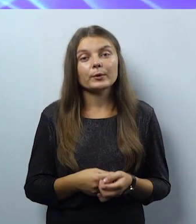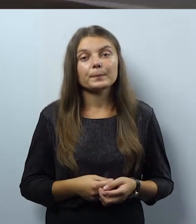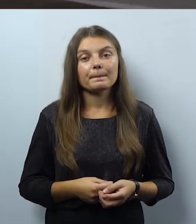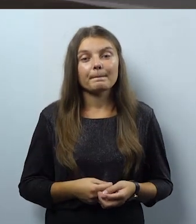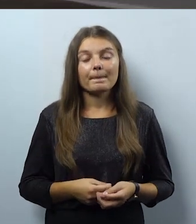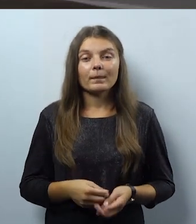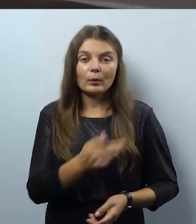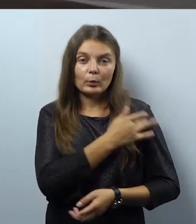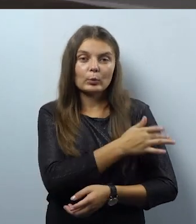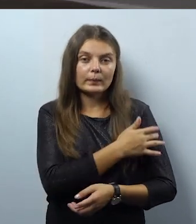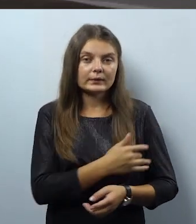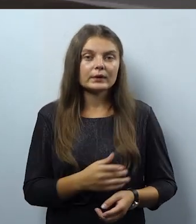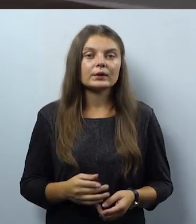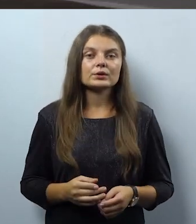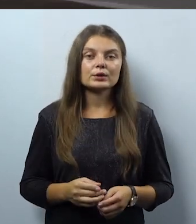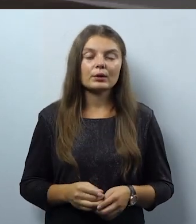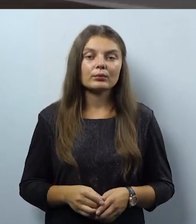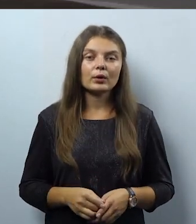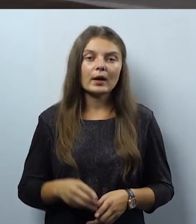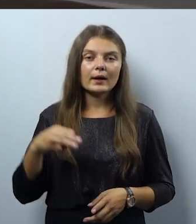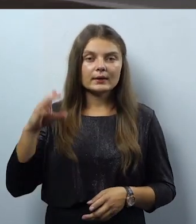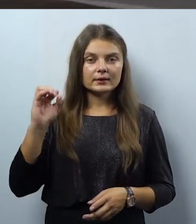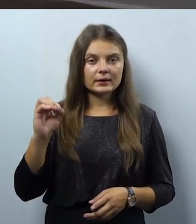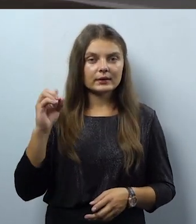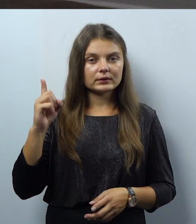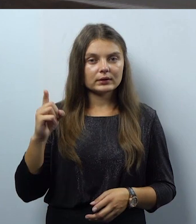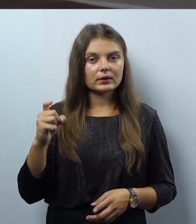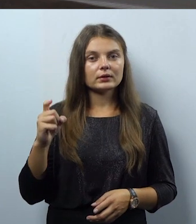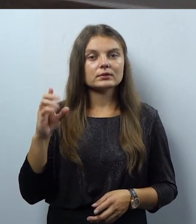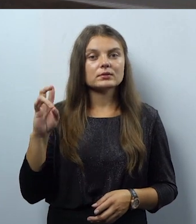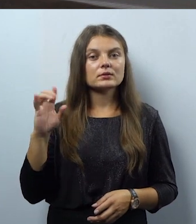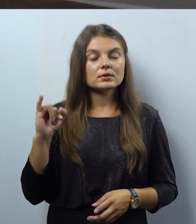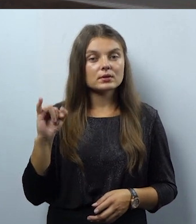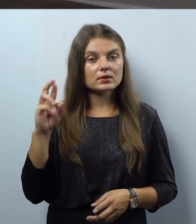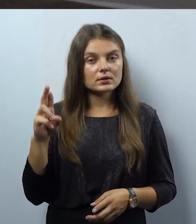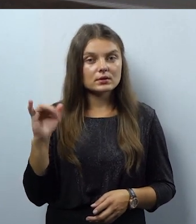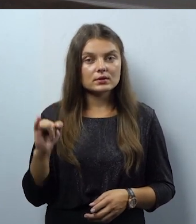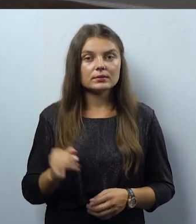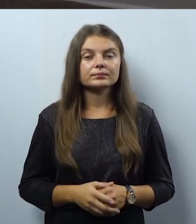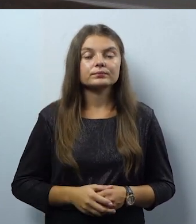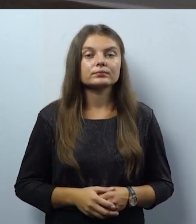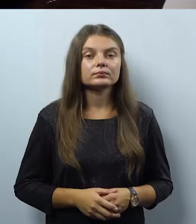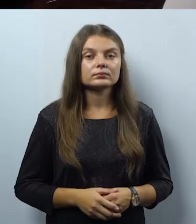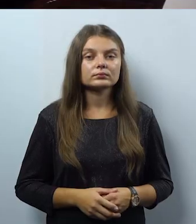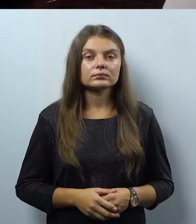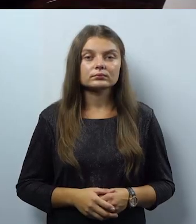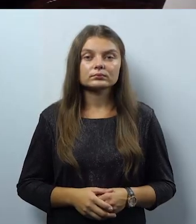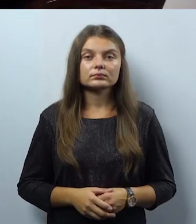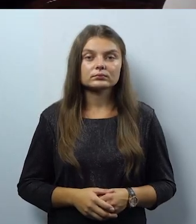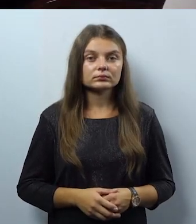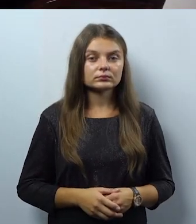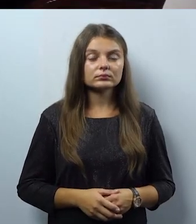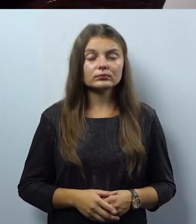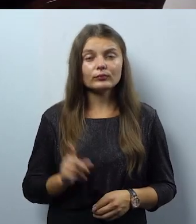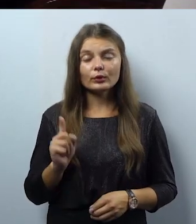до табелі оснащення, визначити потребу у будівлях, визначити потребу в фахівцях, Адже Національна служба здоров'я теж до нас ставить